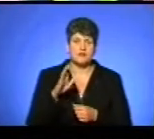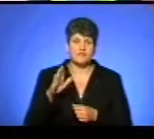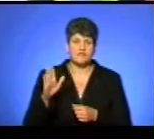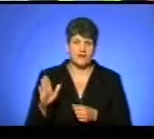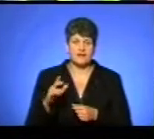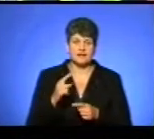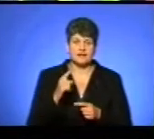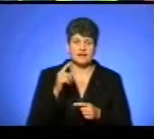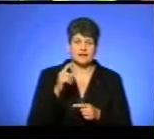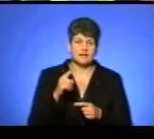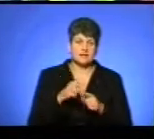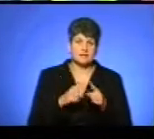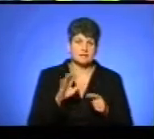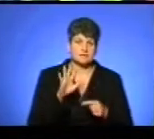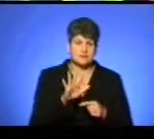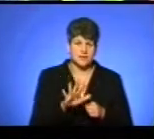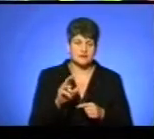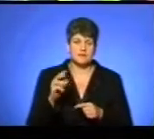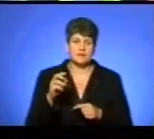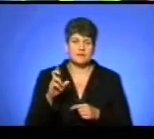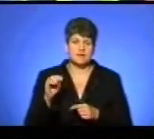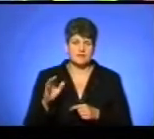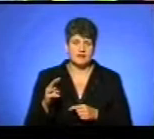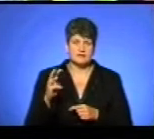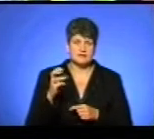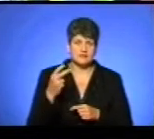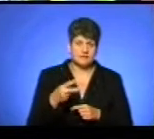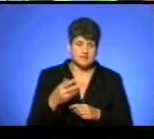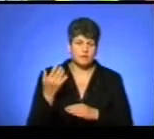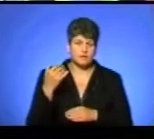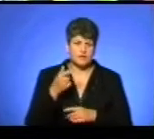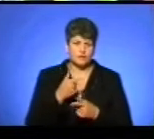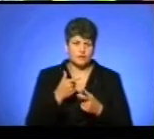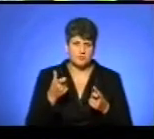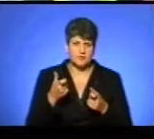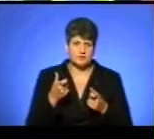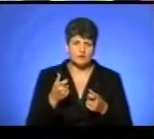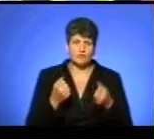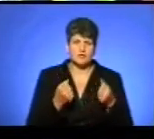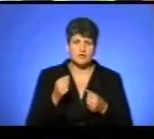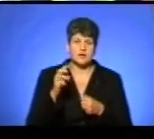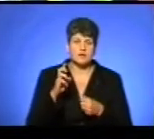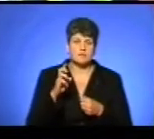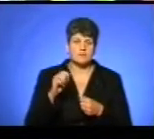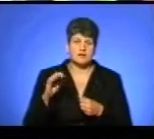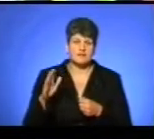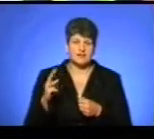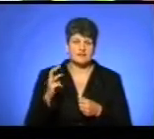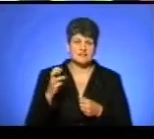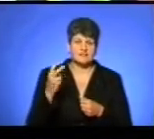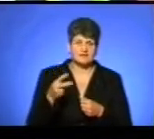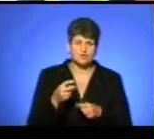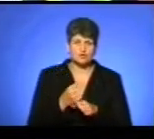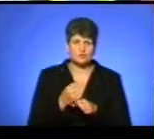BMW 320 легковий автомобіль. За попередньою інформацією, водій BMW 320 легкового здійснив